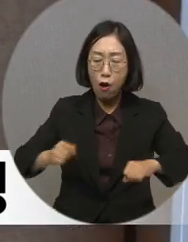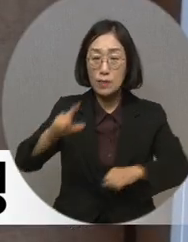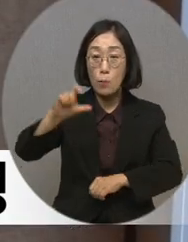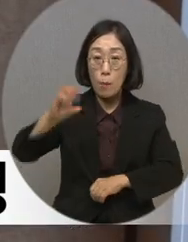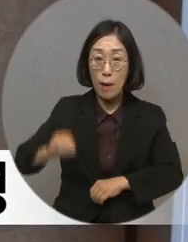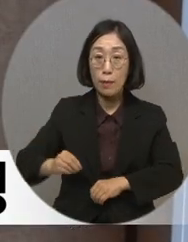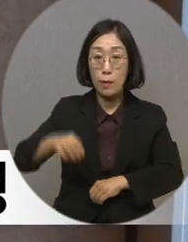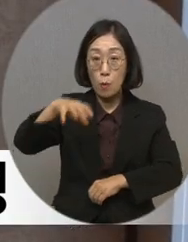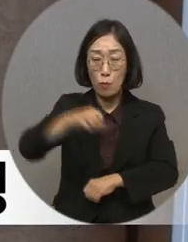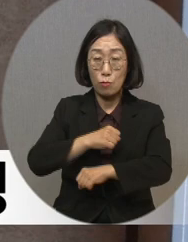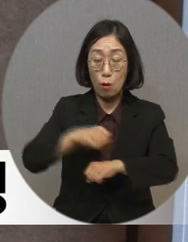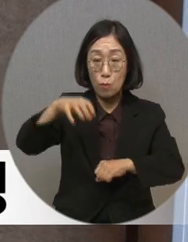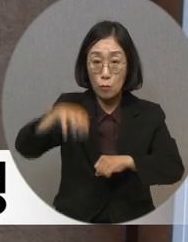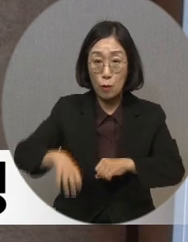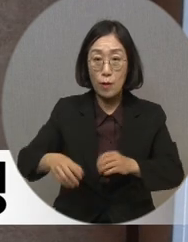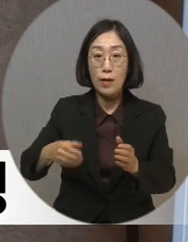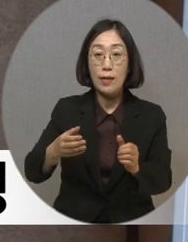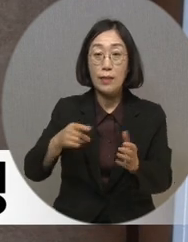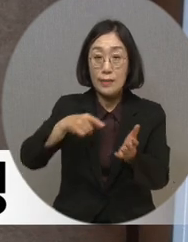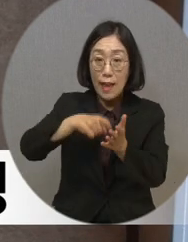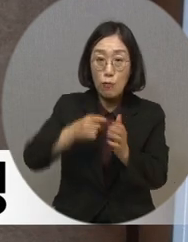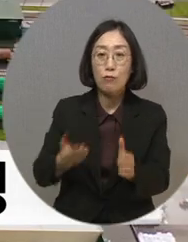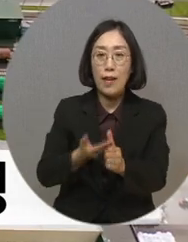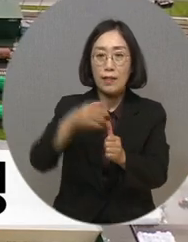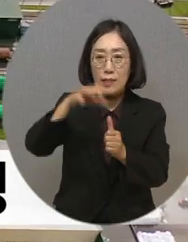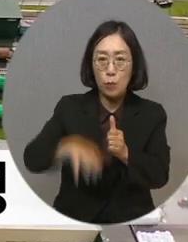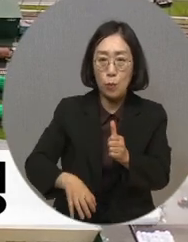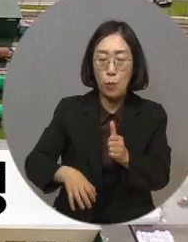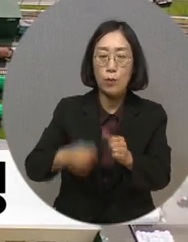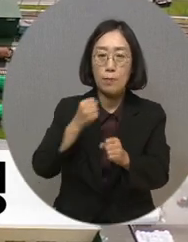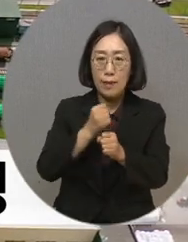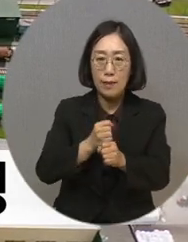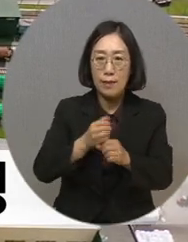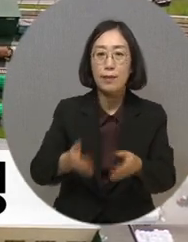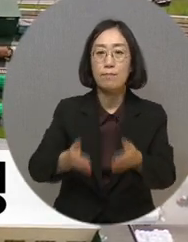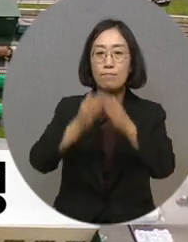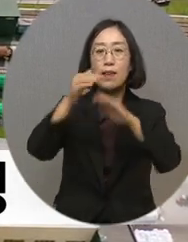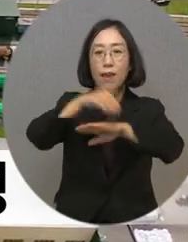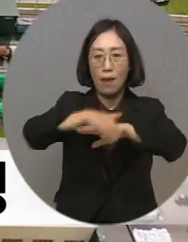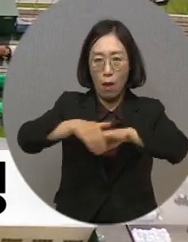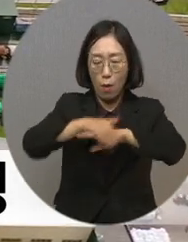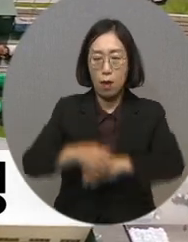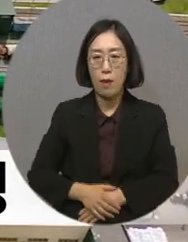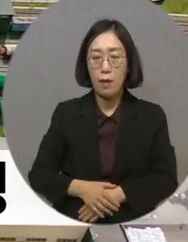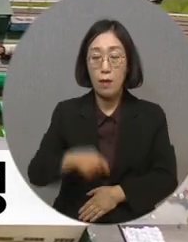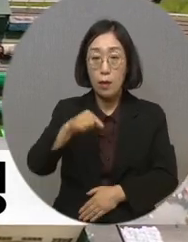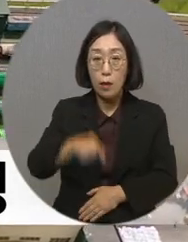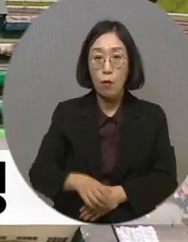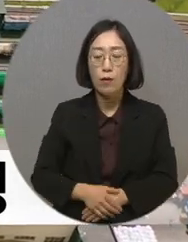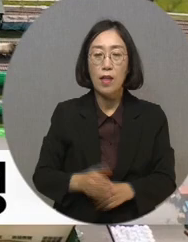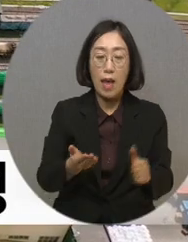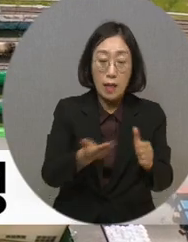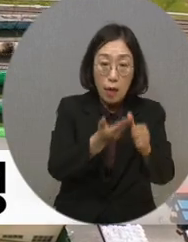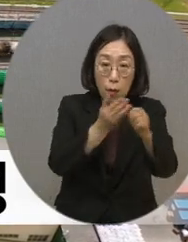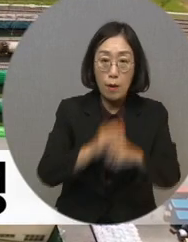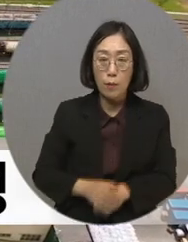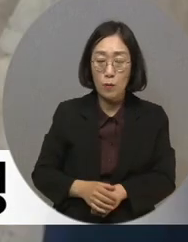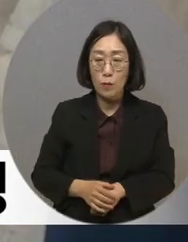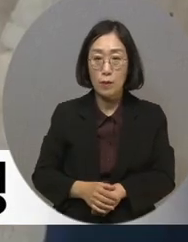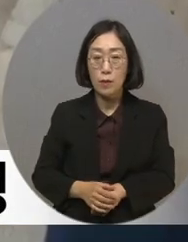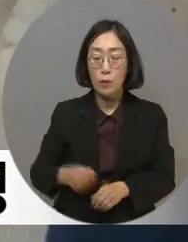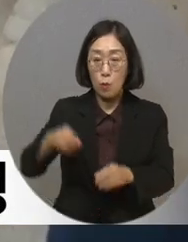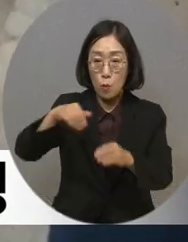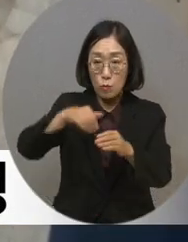친환경 새우양식 클러스터가 조성됩니다. 저만면 새우양식 클러스터는 양식장, 종묘장,